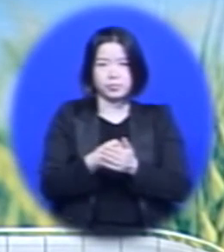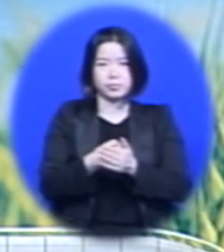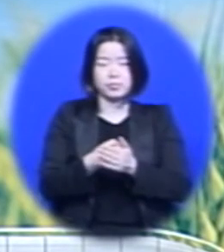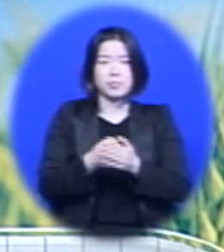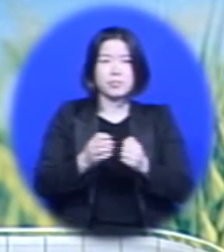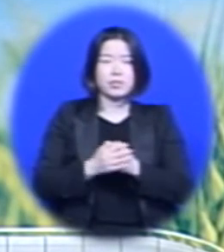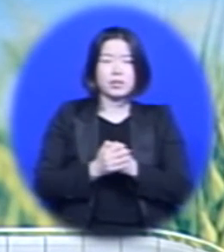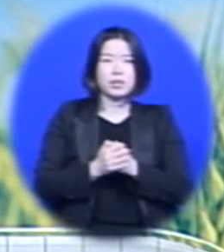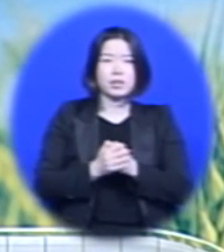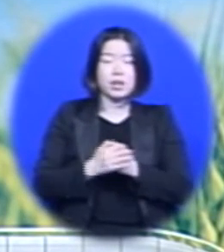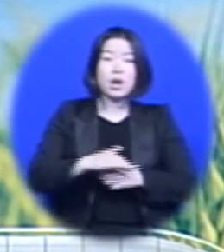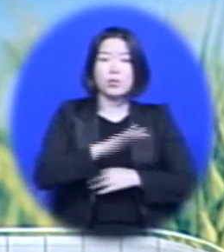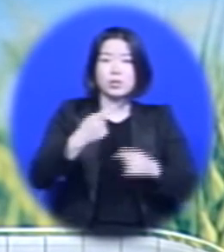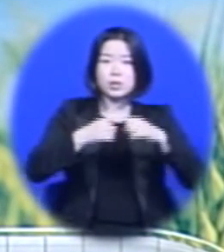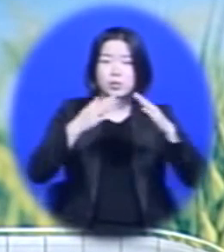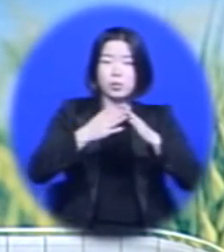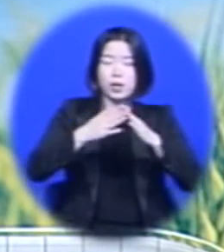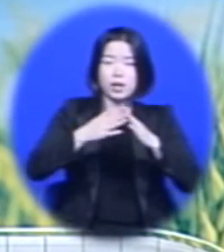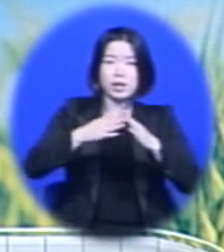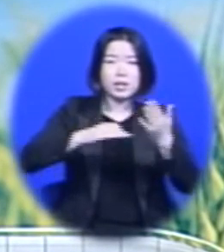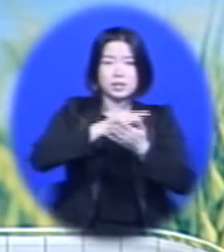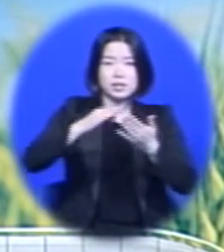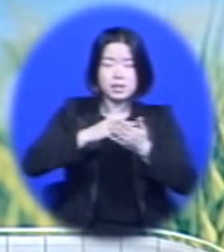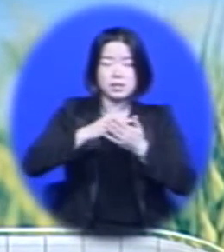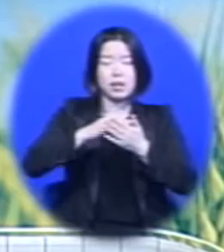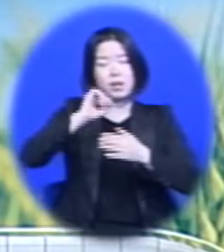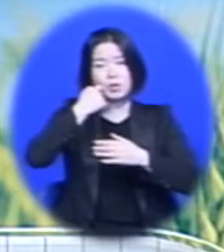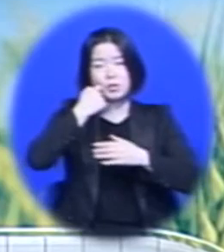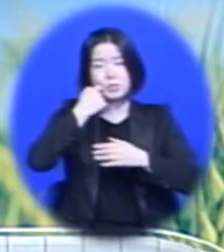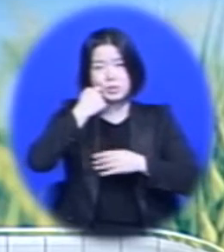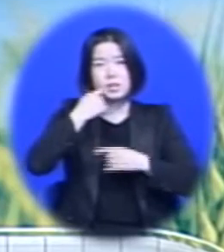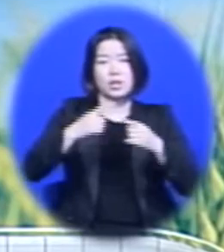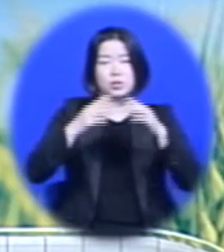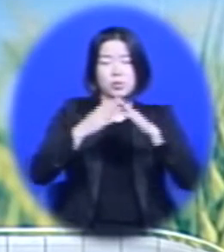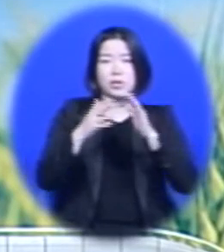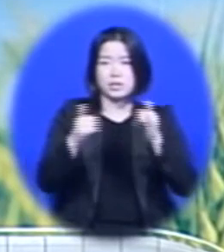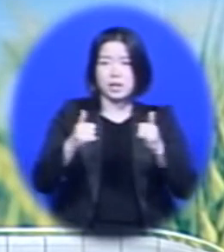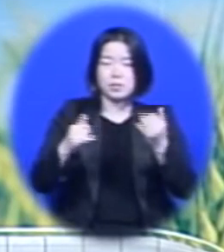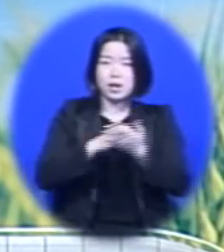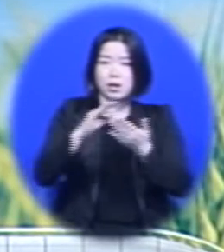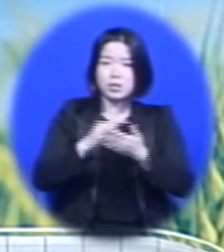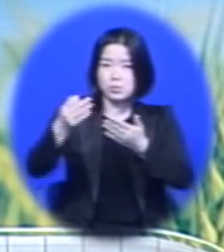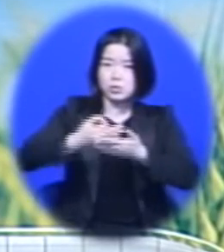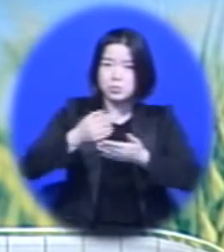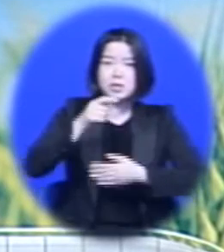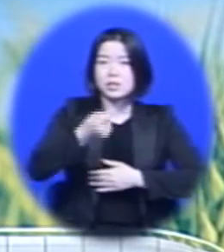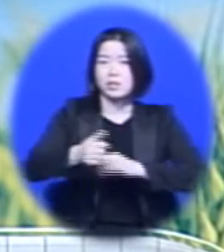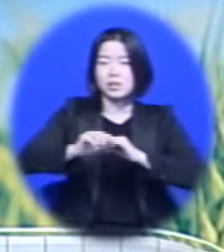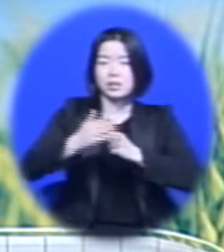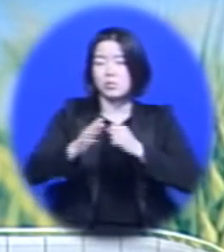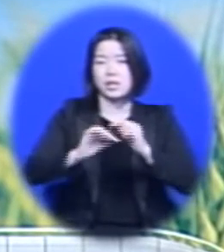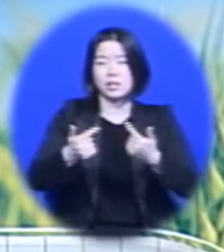했습니다. 우리 교회 재정의 어려움은 교인들의 헌금의 수입이 적어서 그런 것이 아니고 우리가